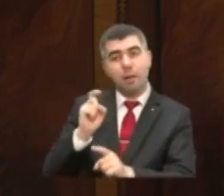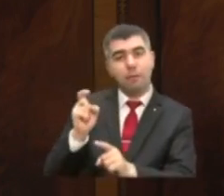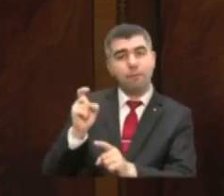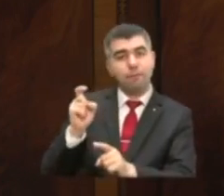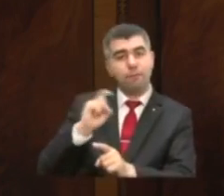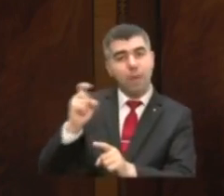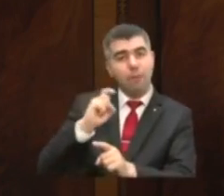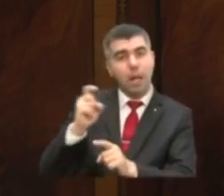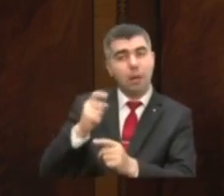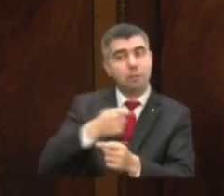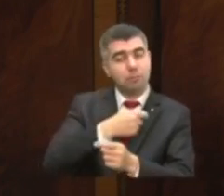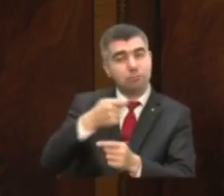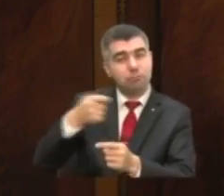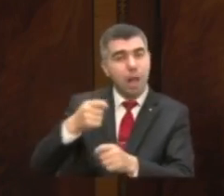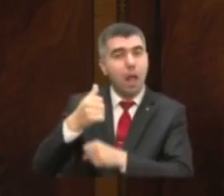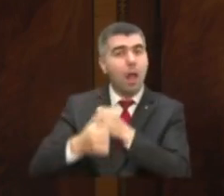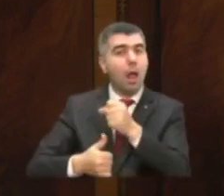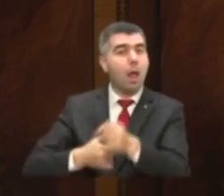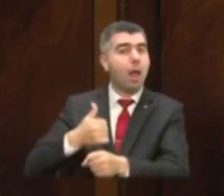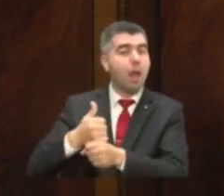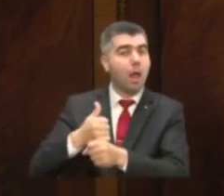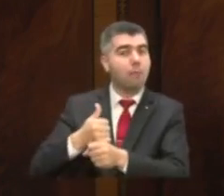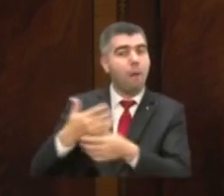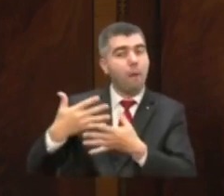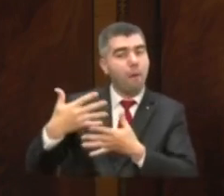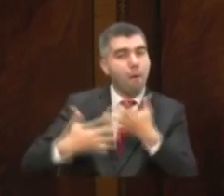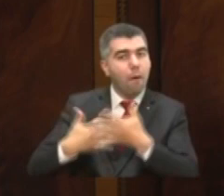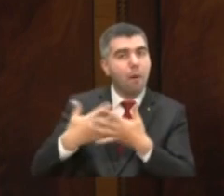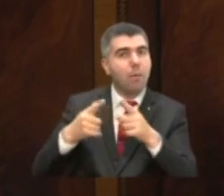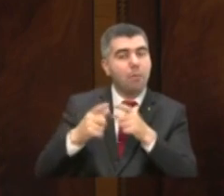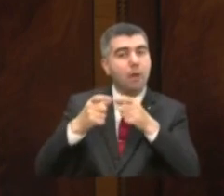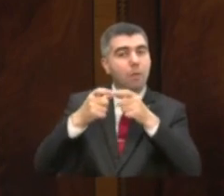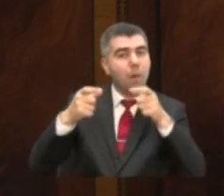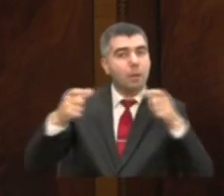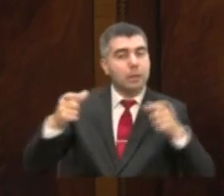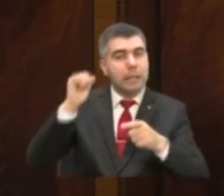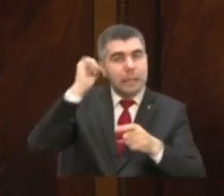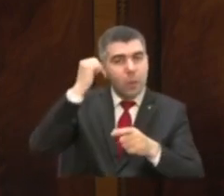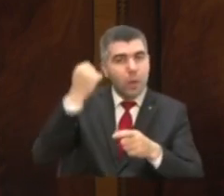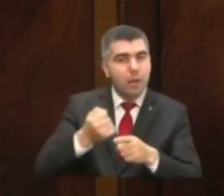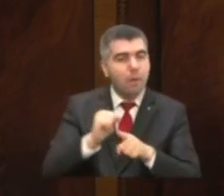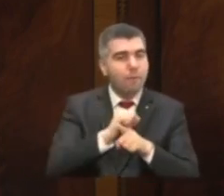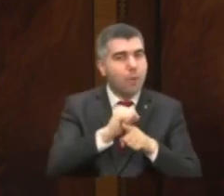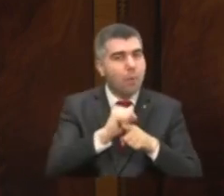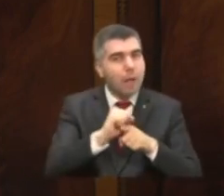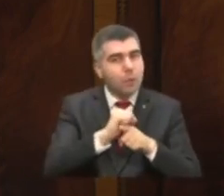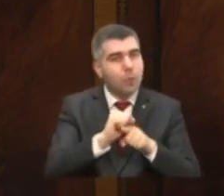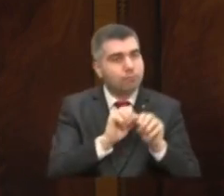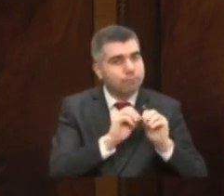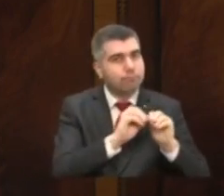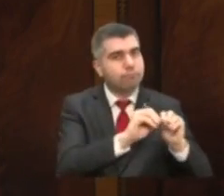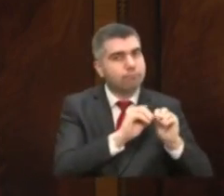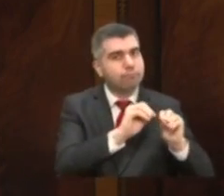اللي كتصعد سنويا إن شاء الله، توسيع العرض ديال التكوين المهني، رفع جودة التكوين المهني وغيره